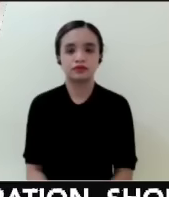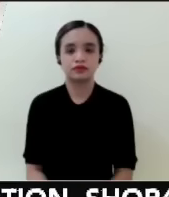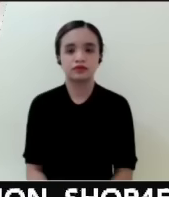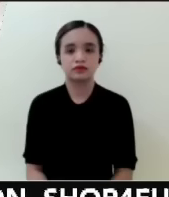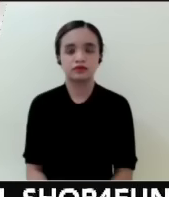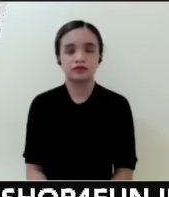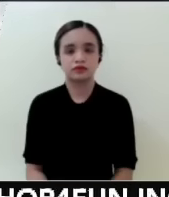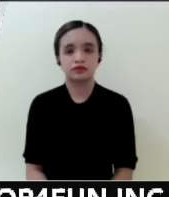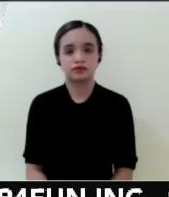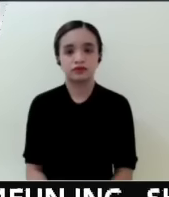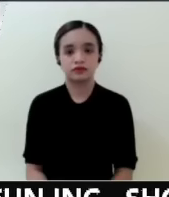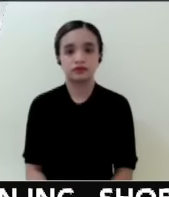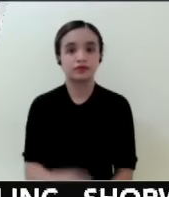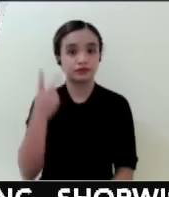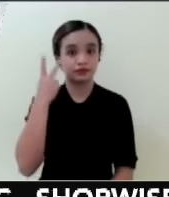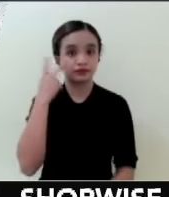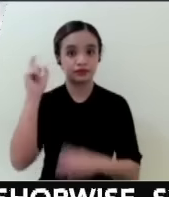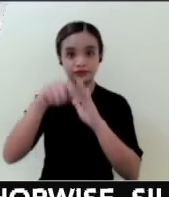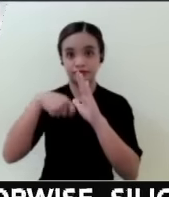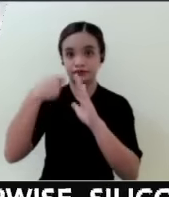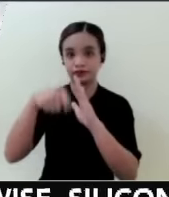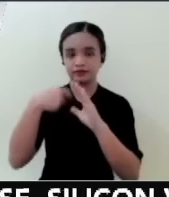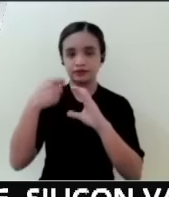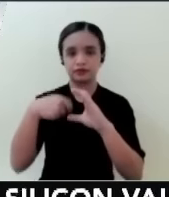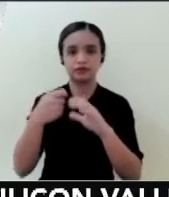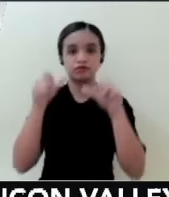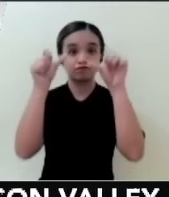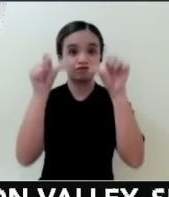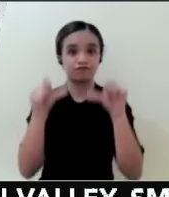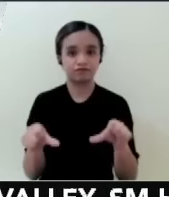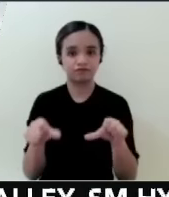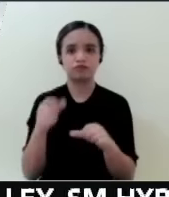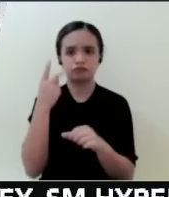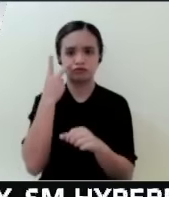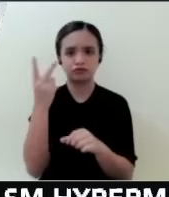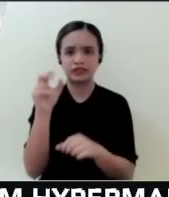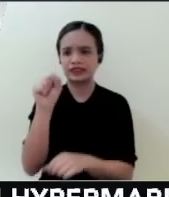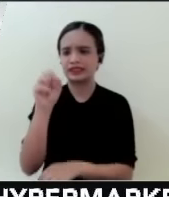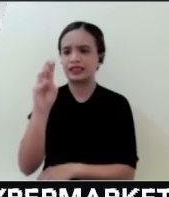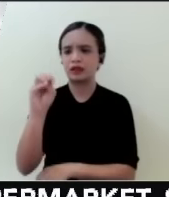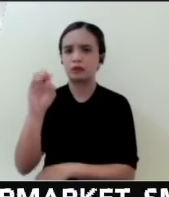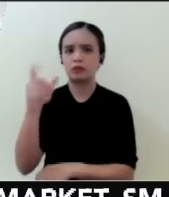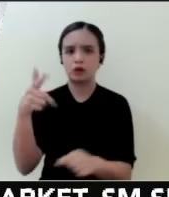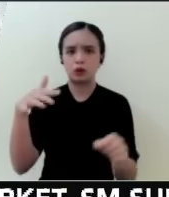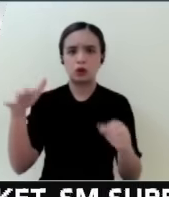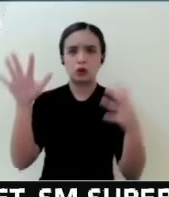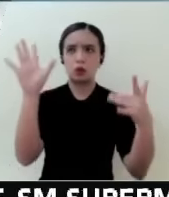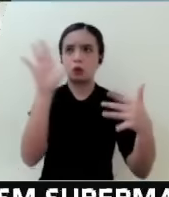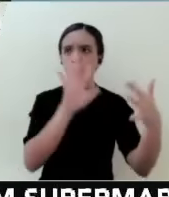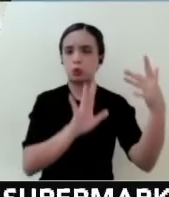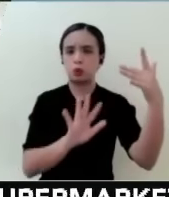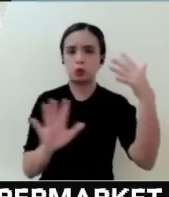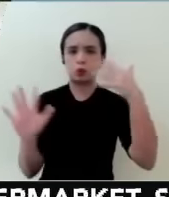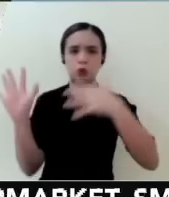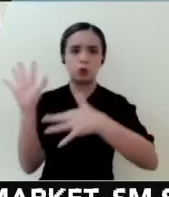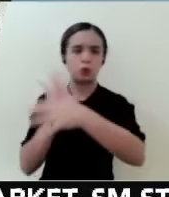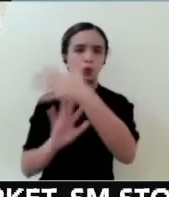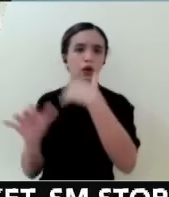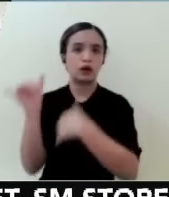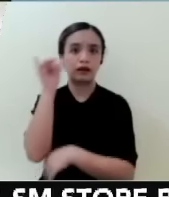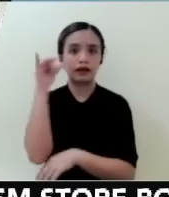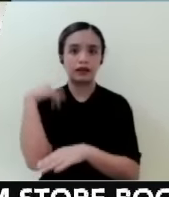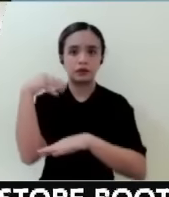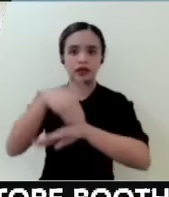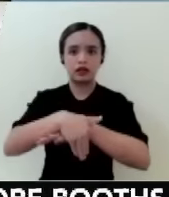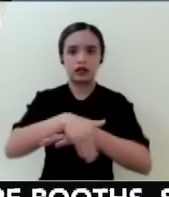Sa videong ito ng uploader na si Mike Ramos, kita ang smog na bumalot sa kalangitan ng Maynila kagabi na may pagkulog at kidlat pa